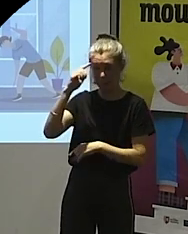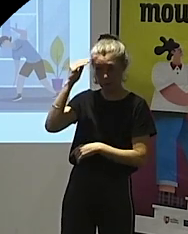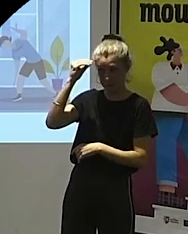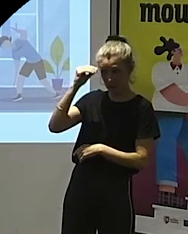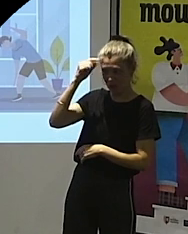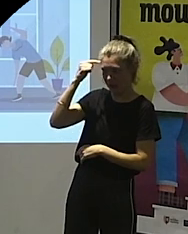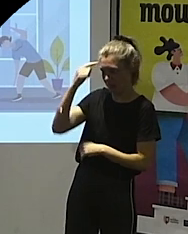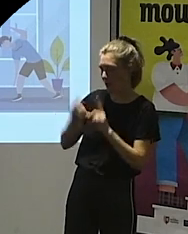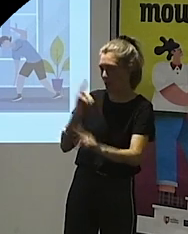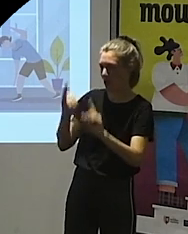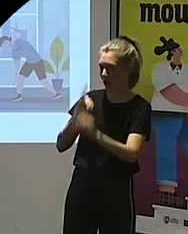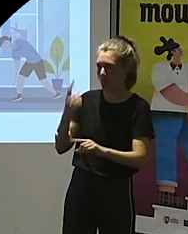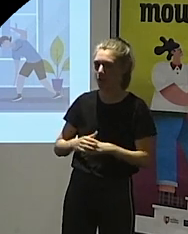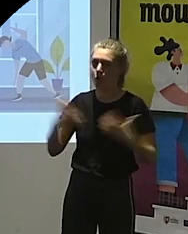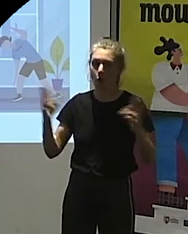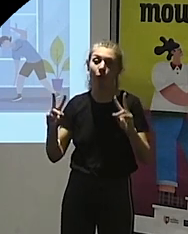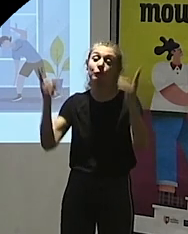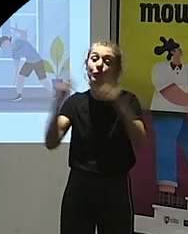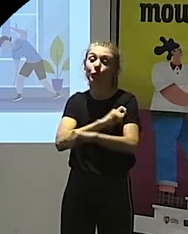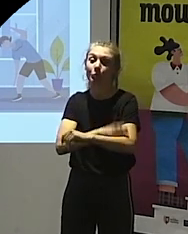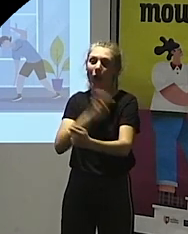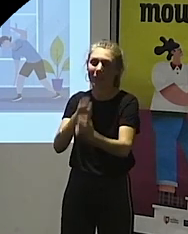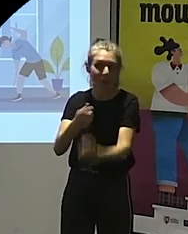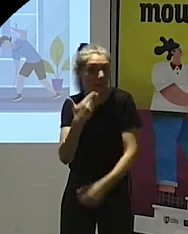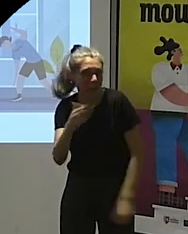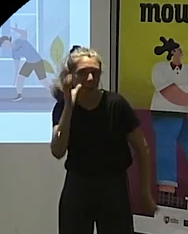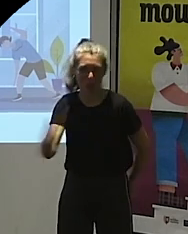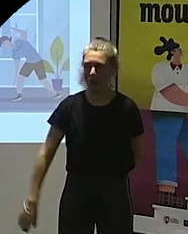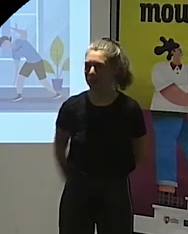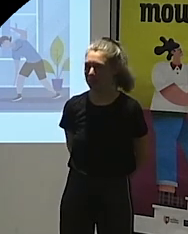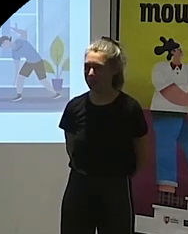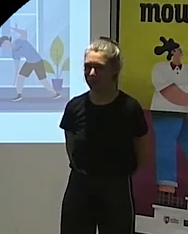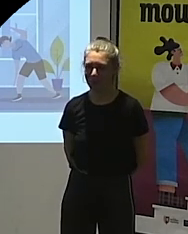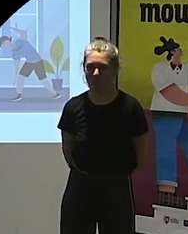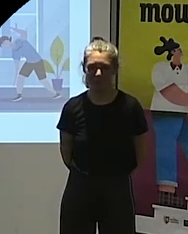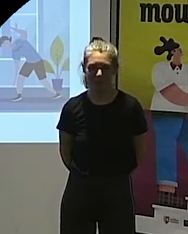psychisme. Voilà, je dirais vive le sport adapté. Merci de m'avoir écouté.